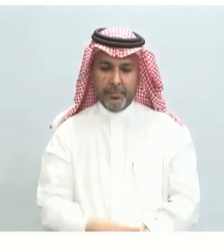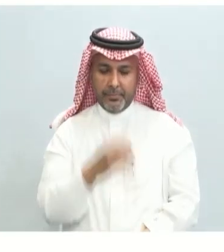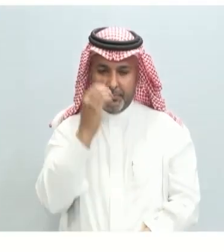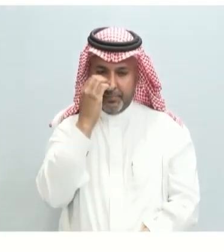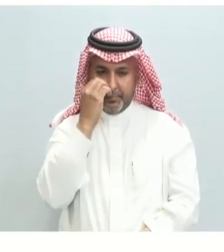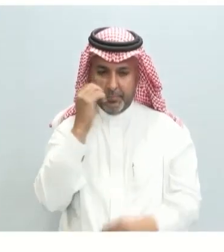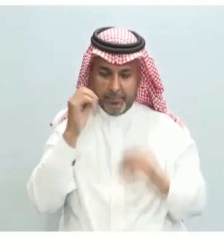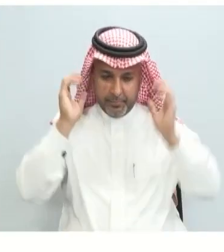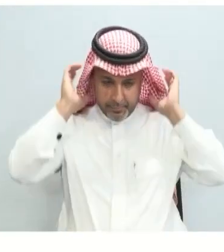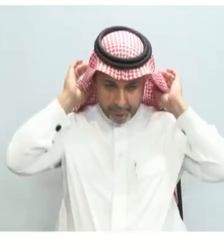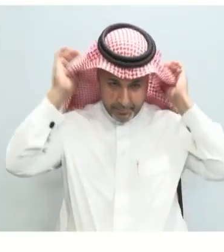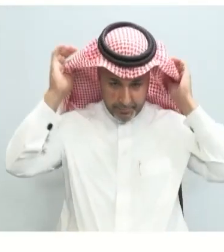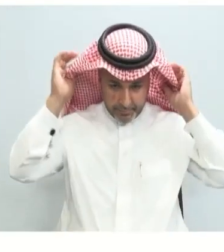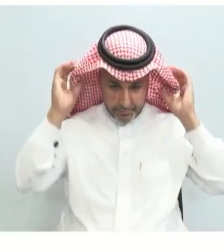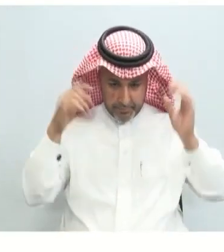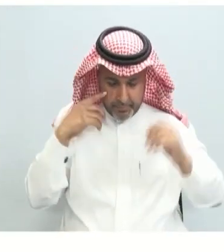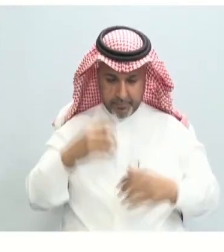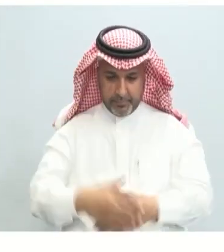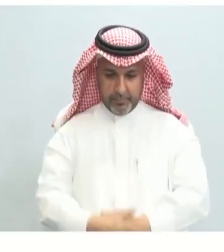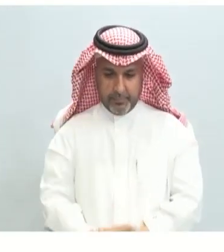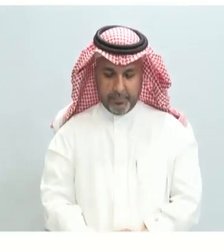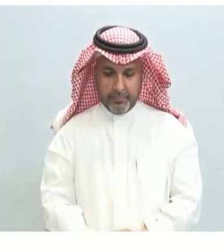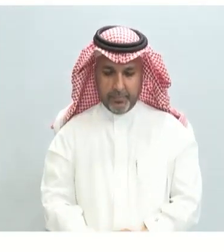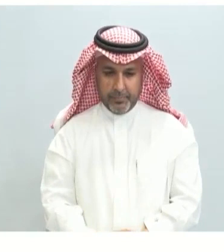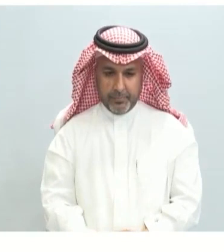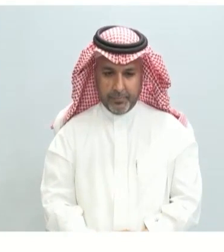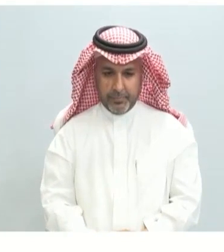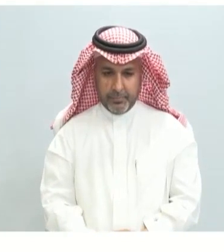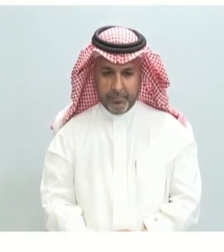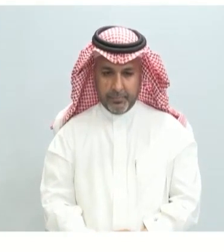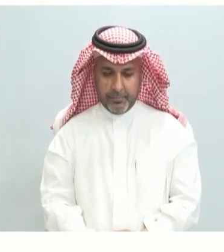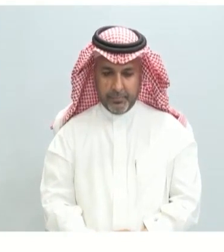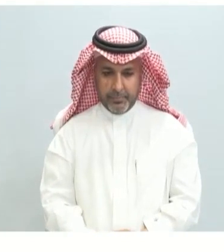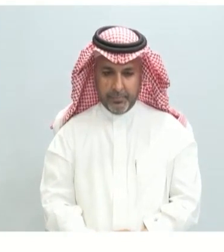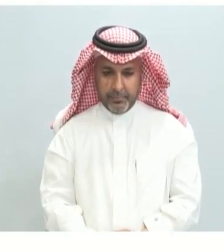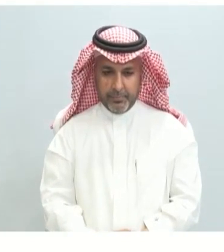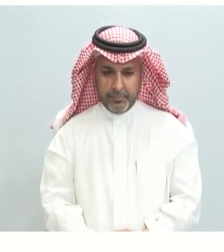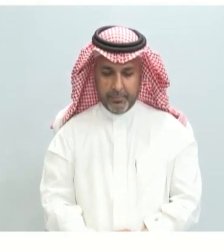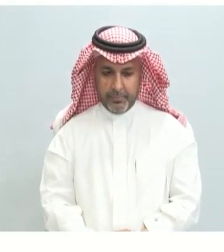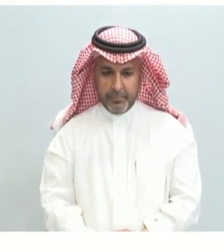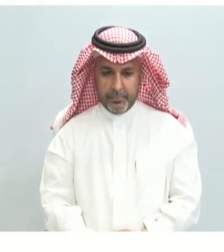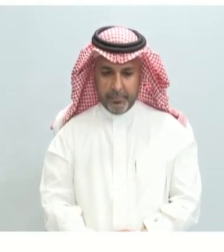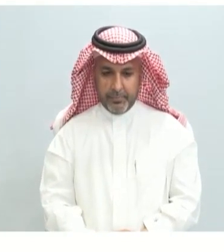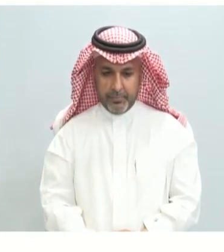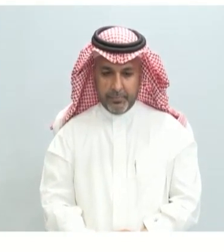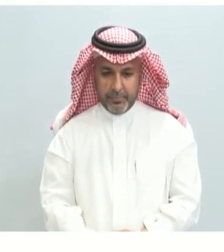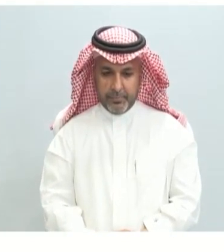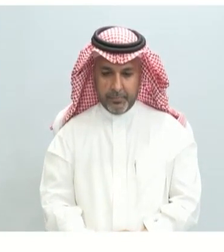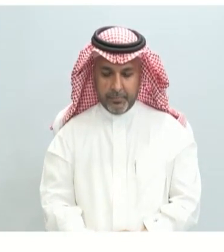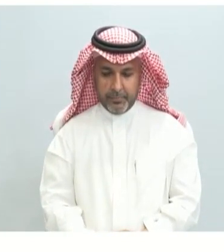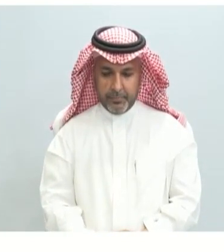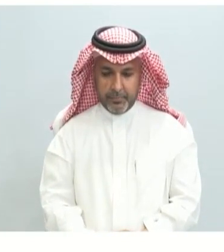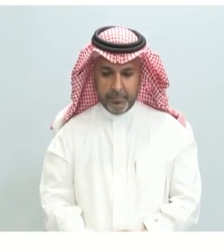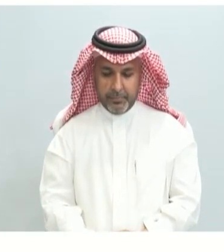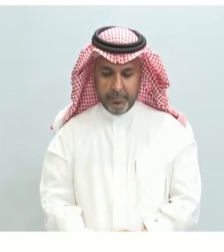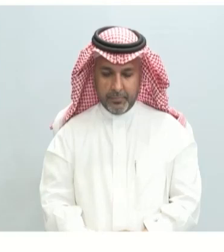كتابه المعادلات خوف منه يكون في خطا فبالتالي شوف الزاويه طلعت منفرجه 113 يعني لو واحد استخدم قانون الجيوب ما راح تطلع